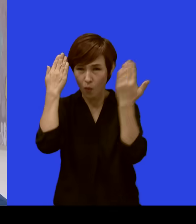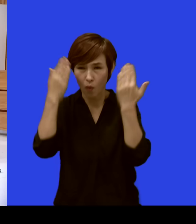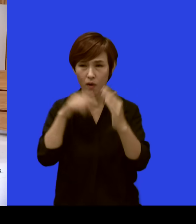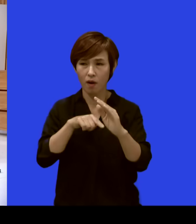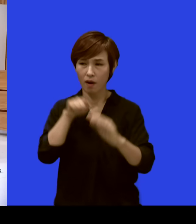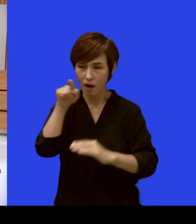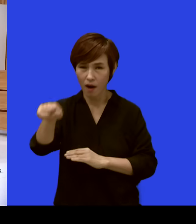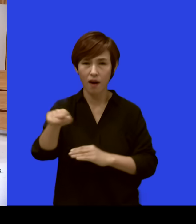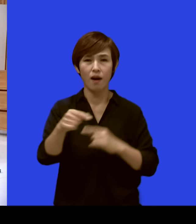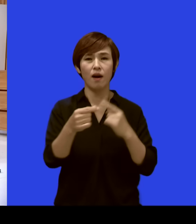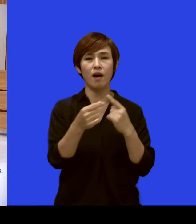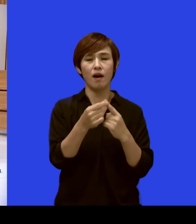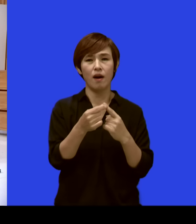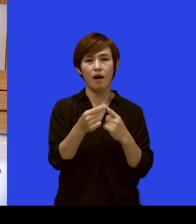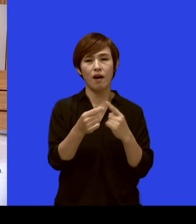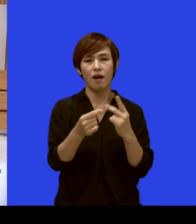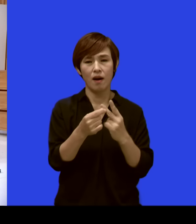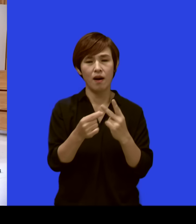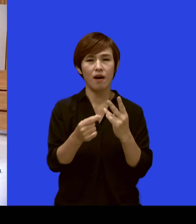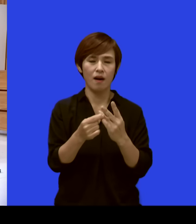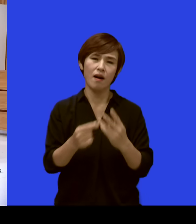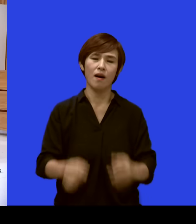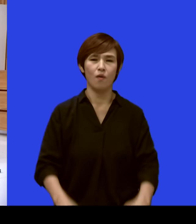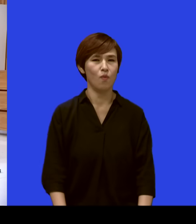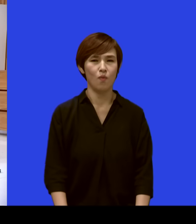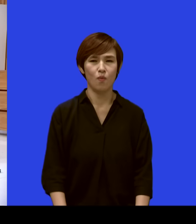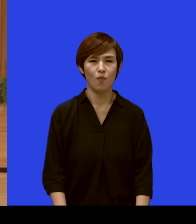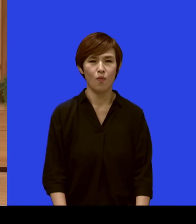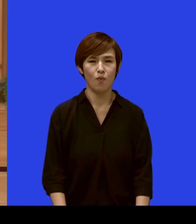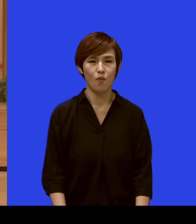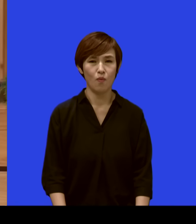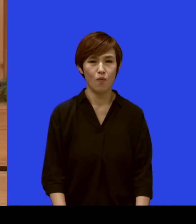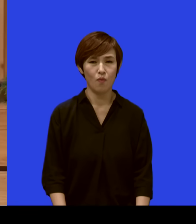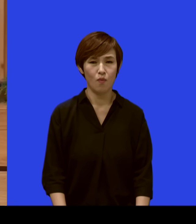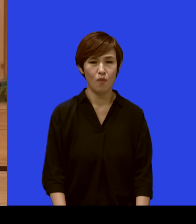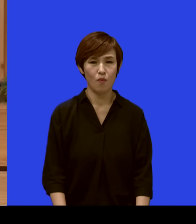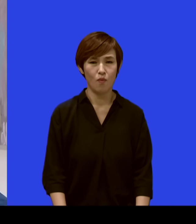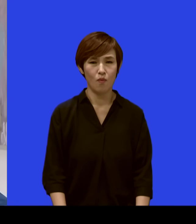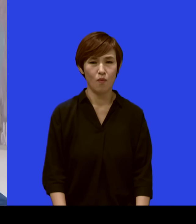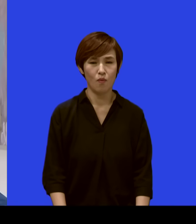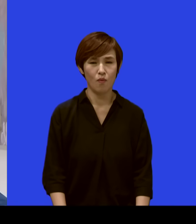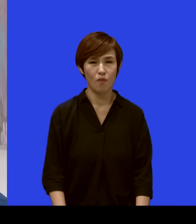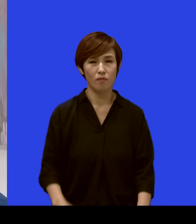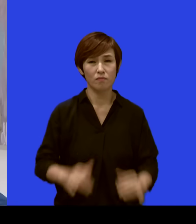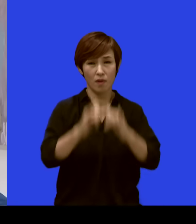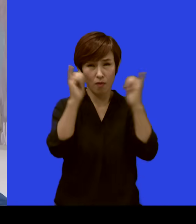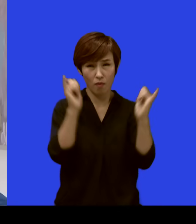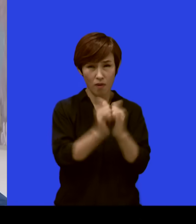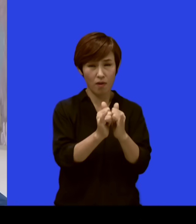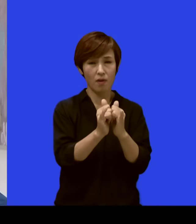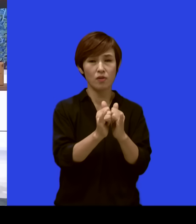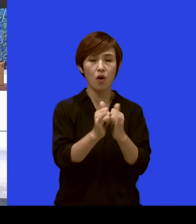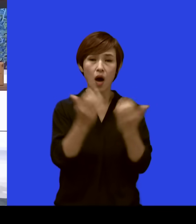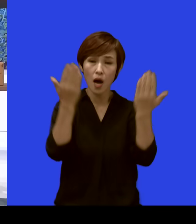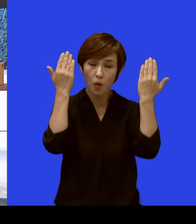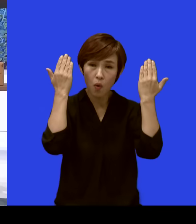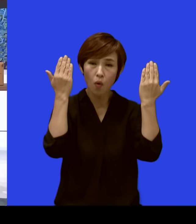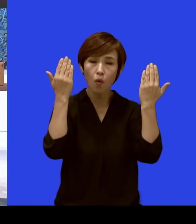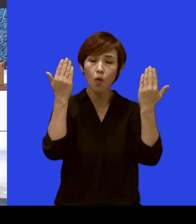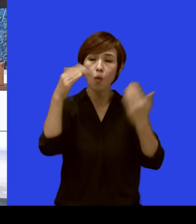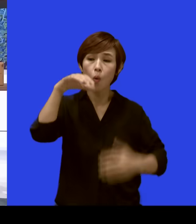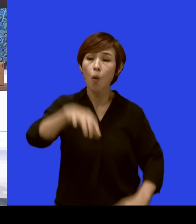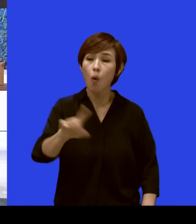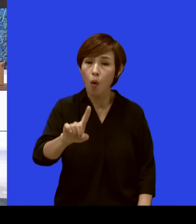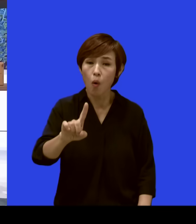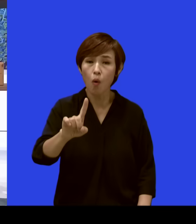그렇죠. 솔직히 우리 사회에서 이 명함이라는 게 굉장히 중요하잖아요. 흔히들 얘기하는 내 대로 어느 학교에 또 어느 직장에